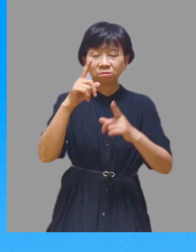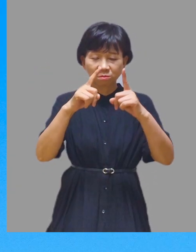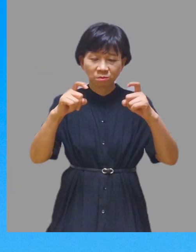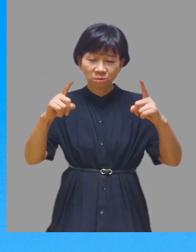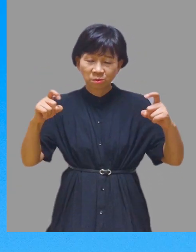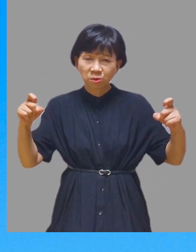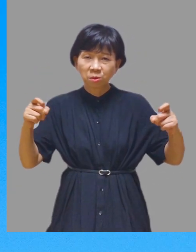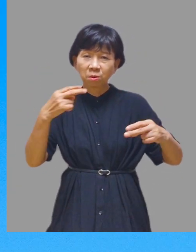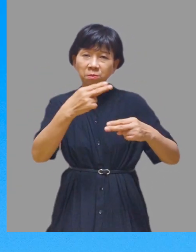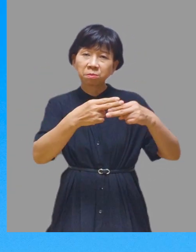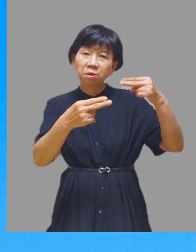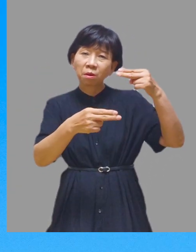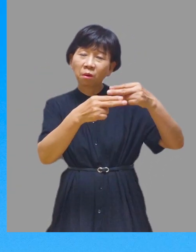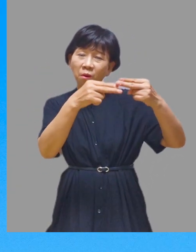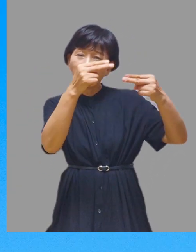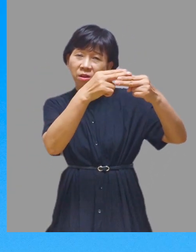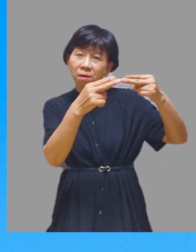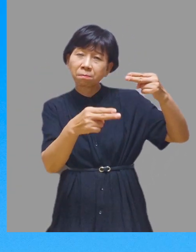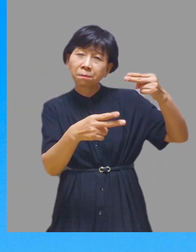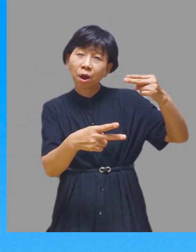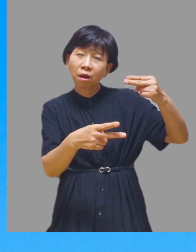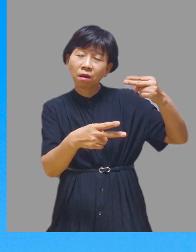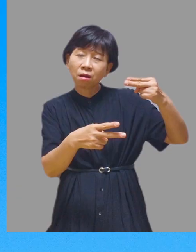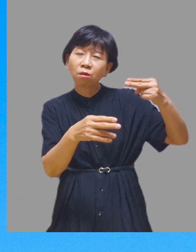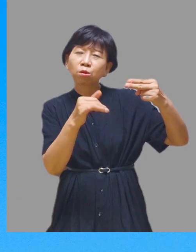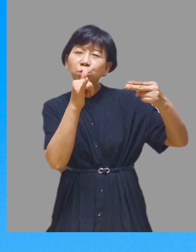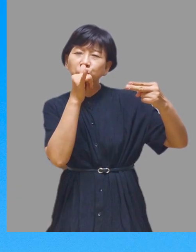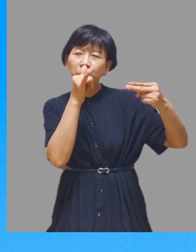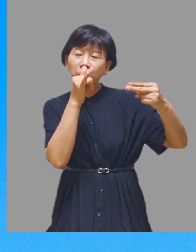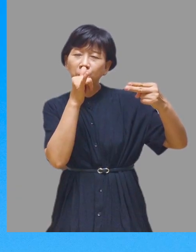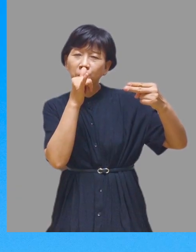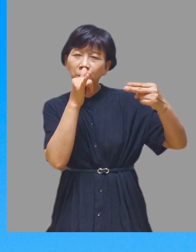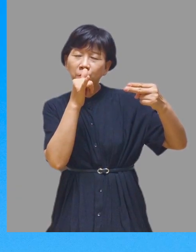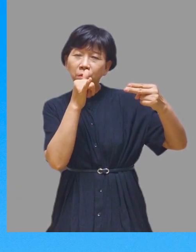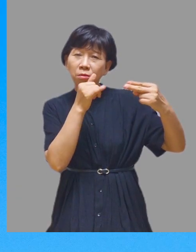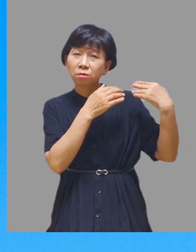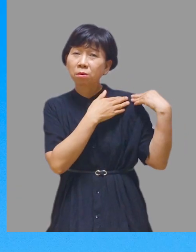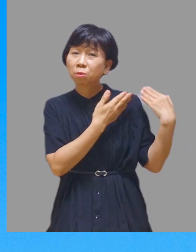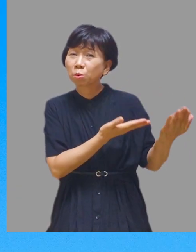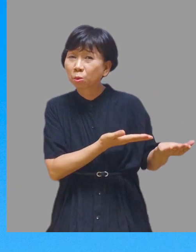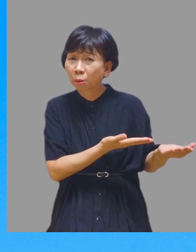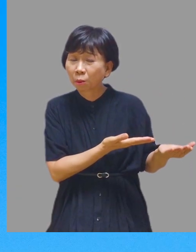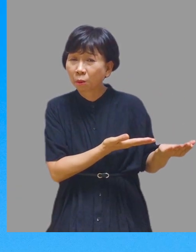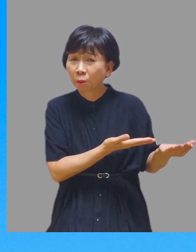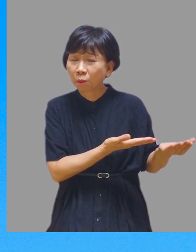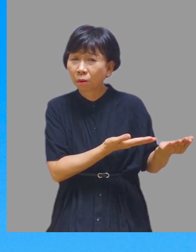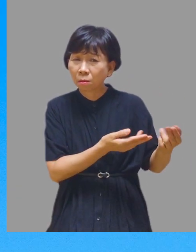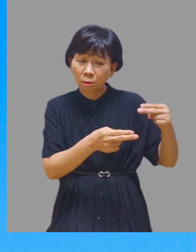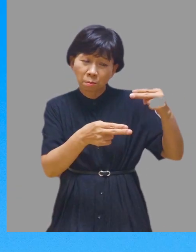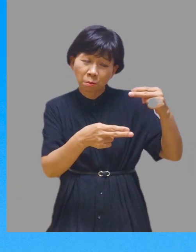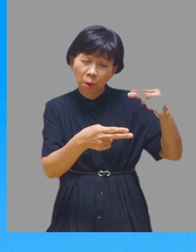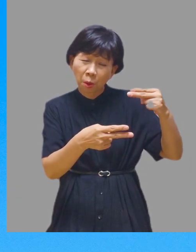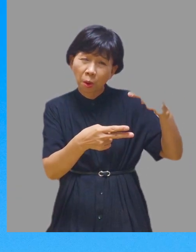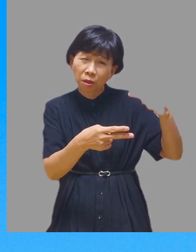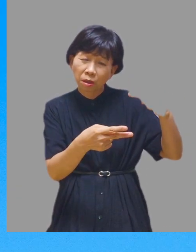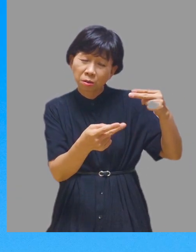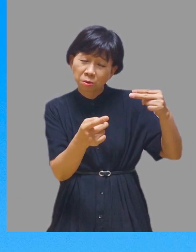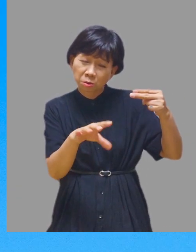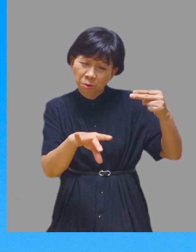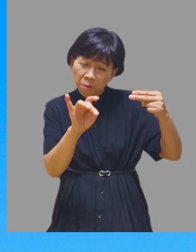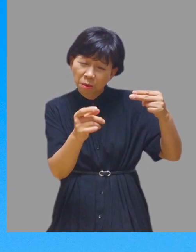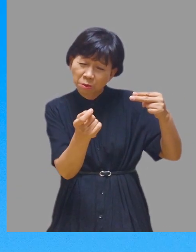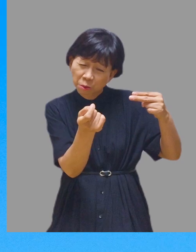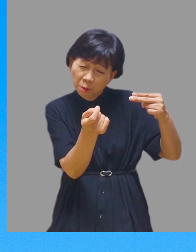이 성벽에 갈라진 틈이 보인다는 거예요. 그냥 내버려두면 어떨까요? 이 틈이 더